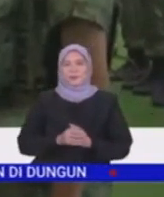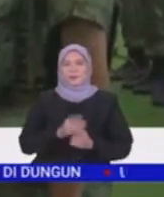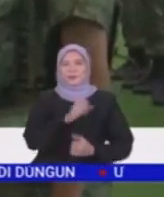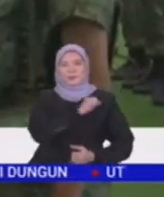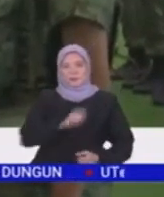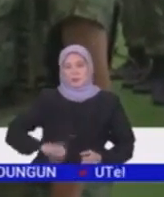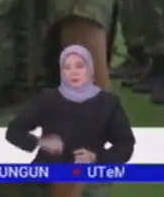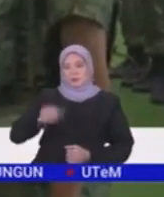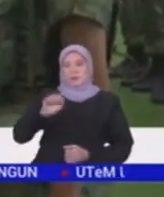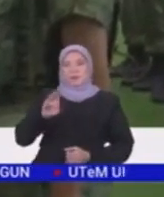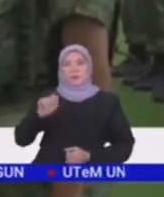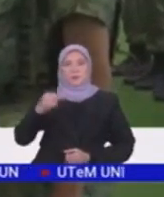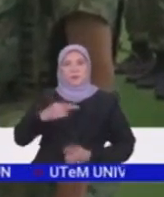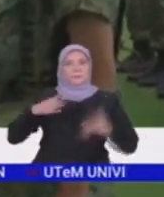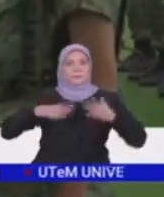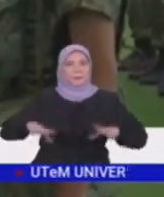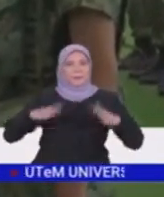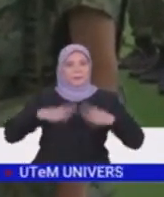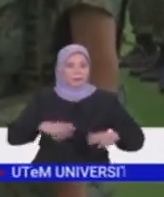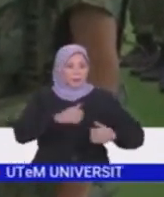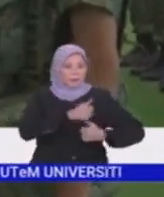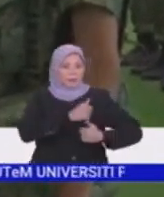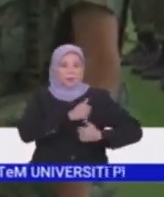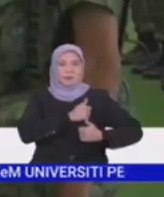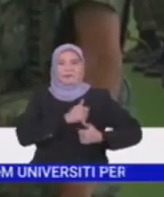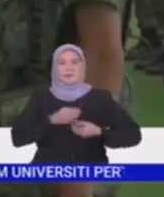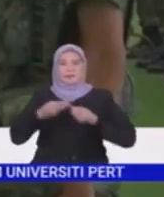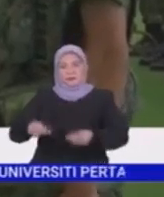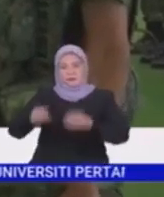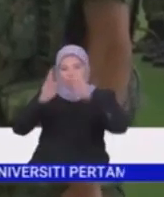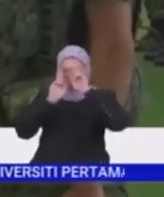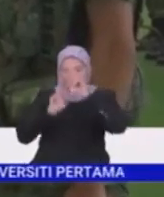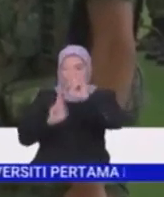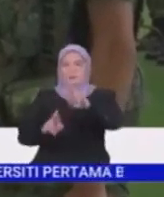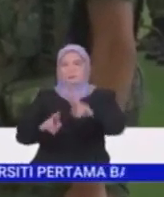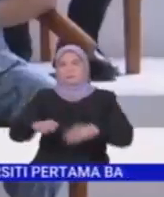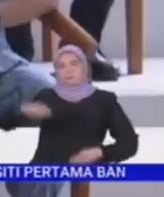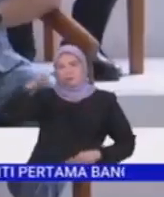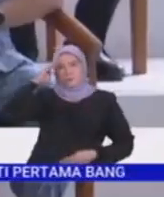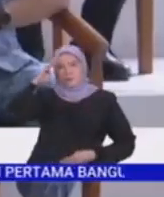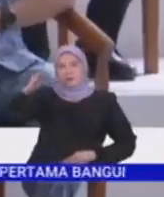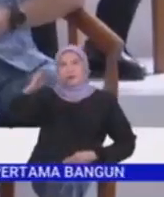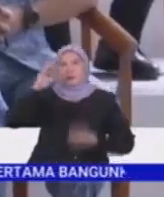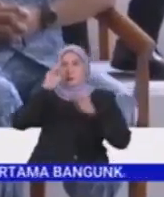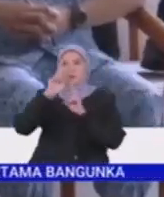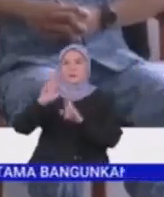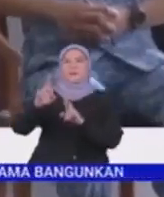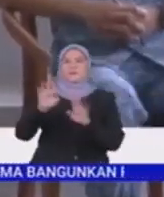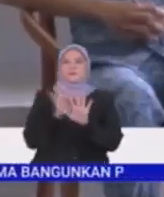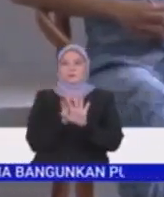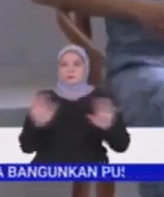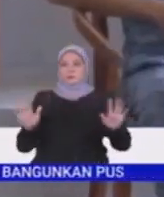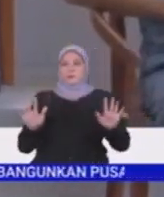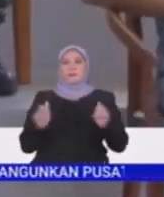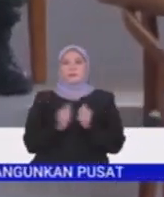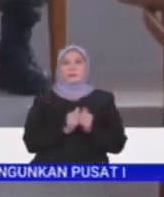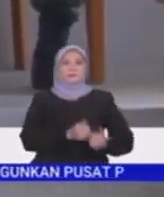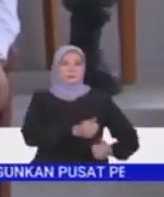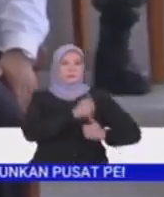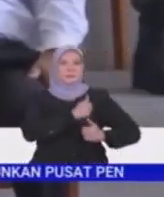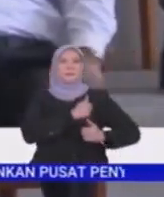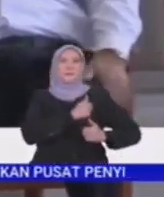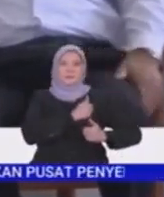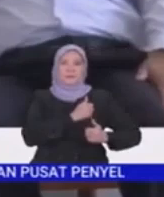yang memakai pakaian seragam tentara diberi penghormatan menerima tabib hormat di Raja kawalan kehormatan Angkatan Bersenjata